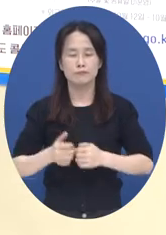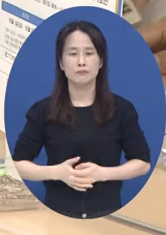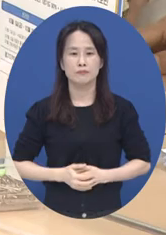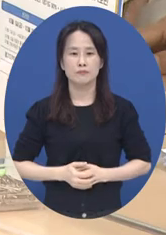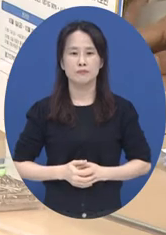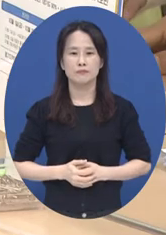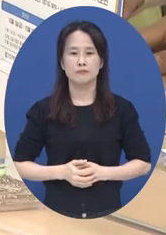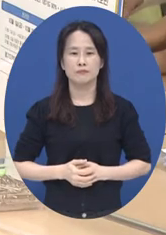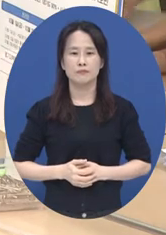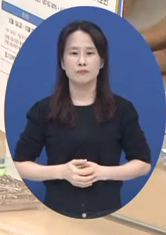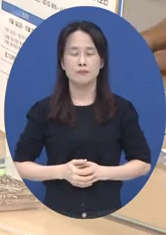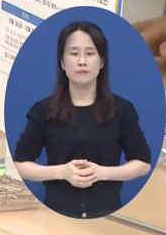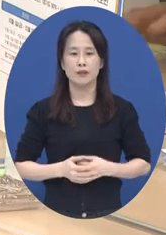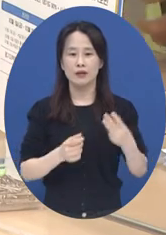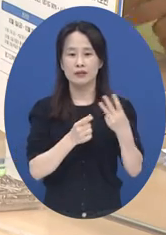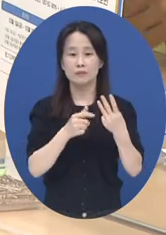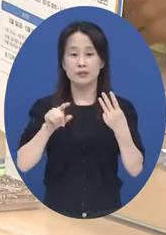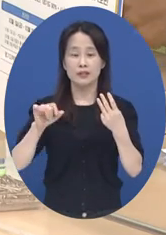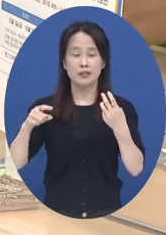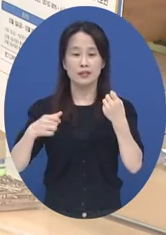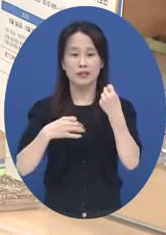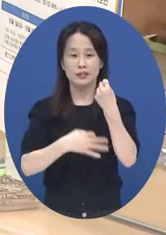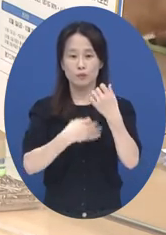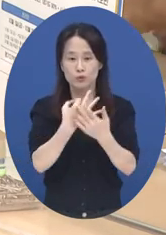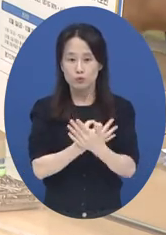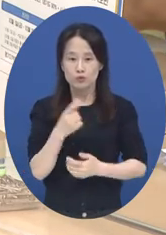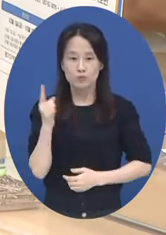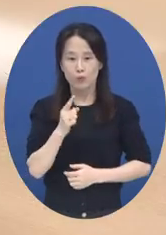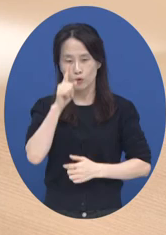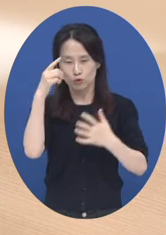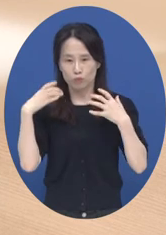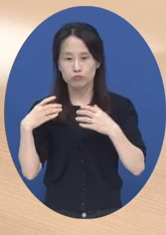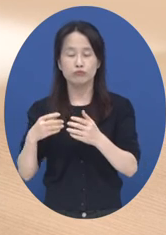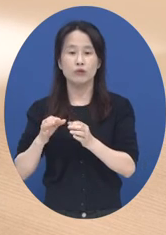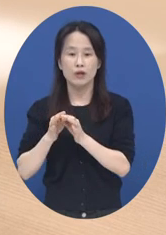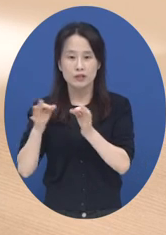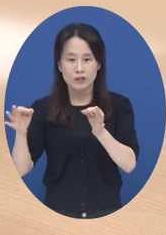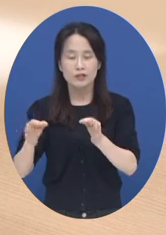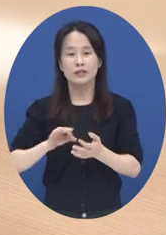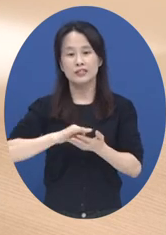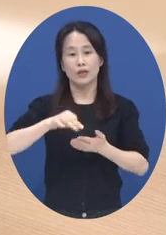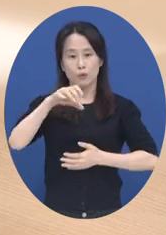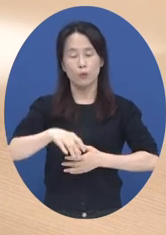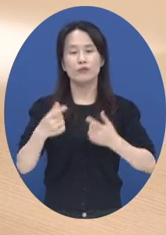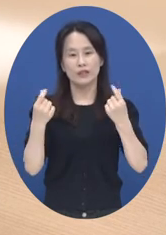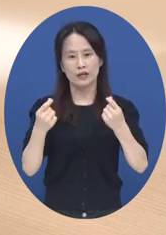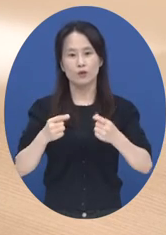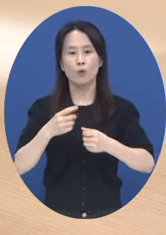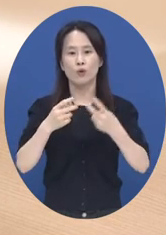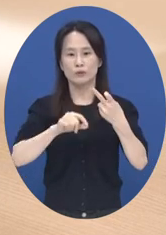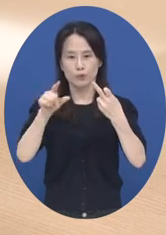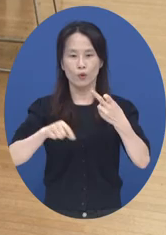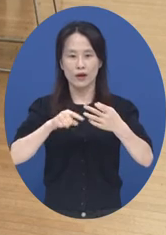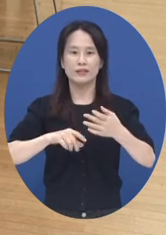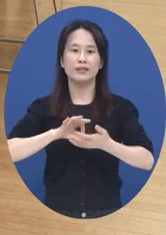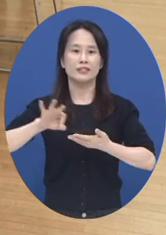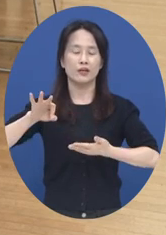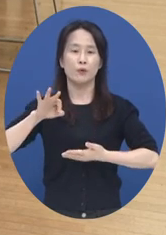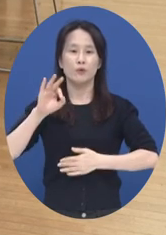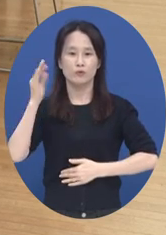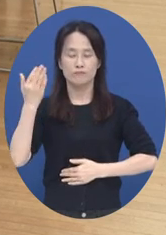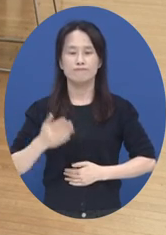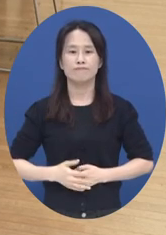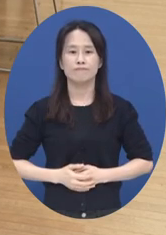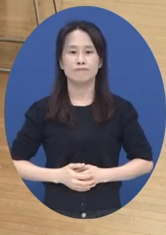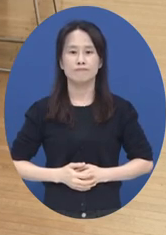있습니다 3차 세나 기본소득 은 정부의 상생 국민 정금과 사용처가 갖고 올해 안에 써야 합니다 경주